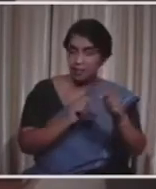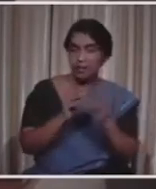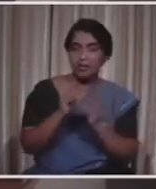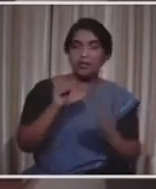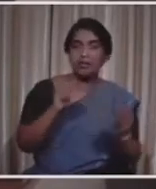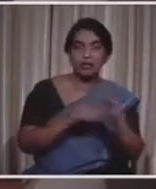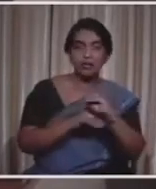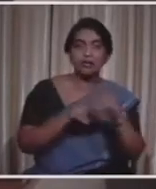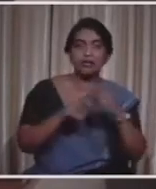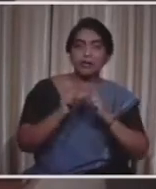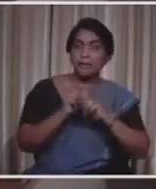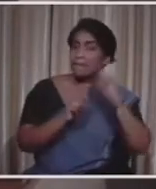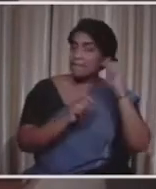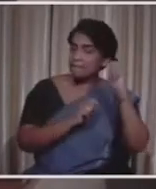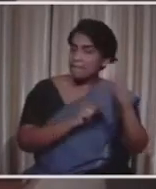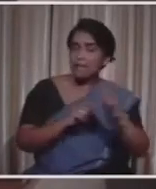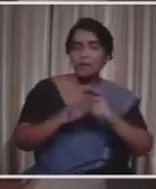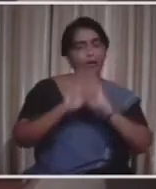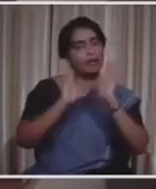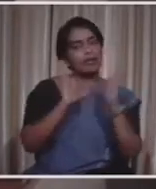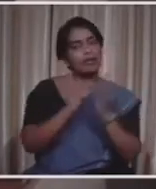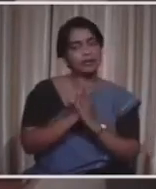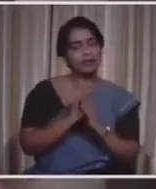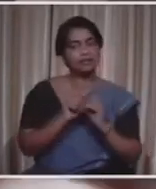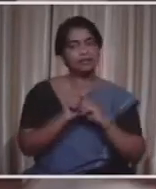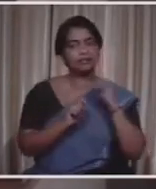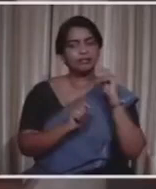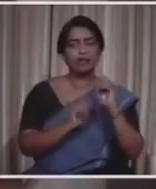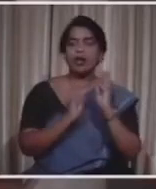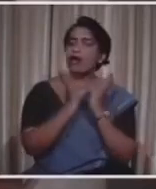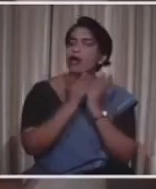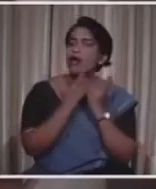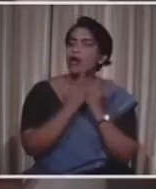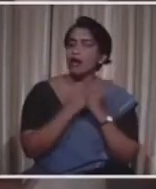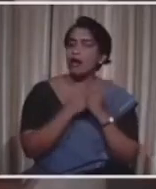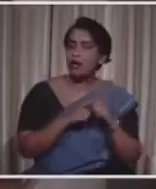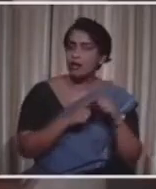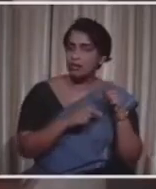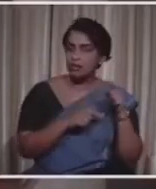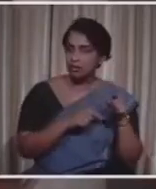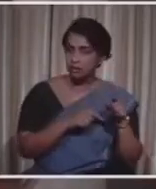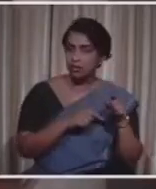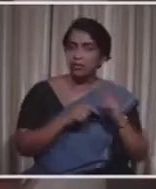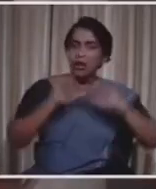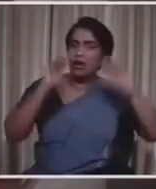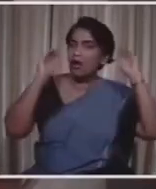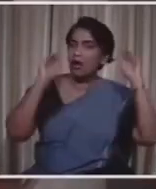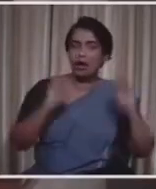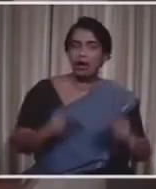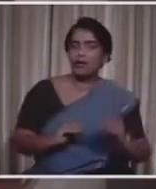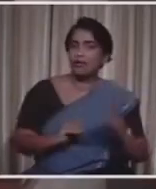අගේ මත බදු ගෙවන්නන්ගේ කොපමණ සංඛ්‍යාවක අඩුවීමක් සිදු වුණාද?